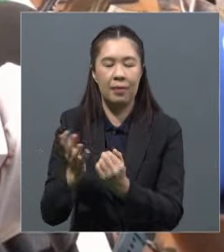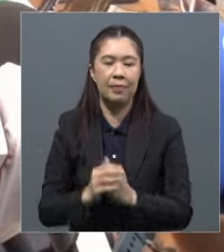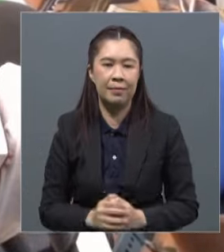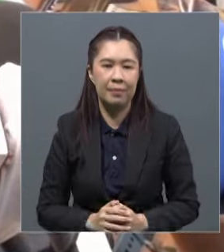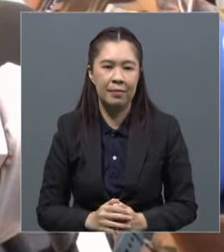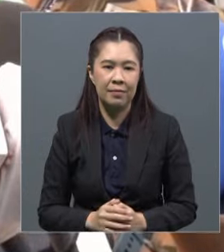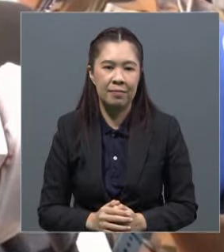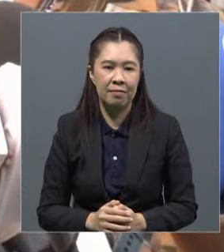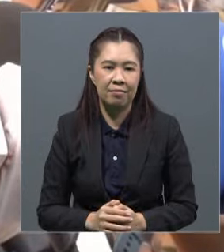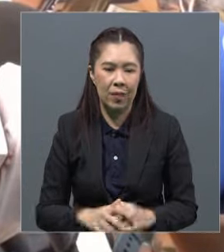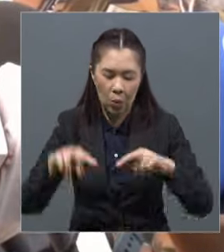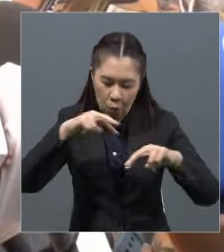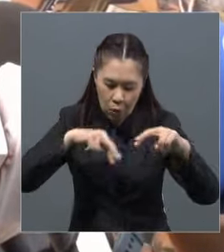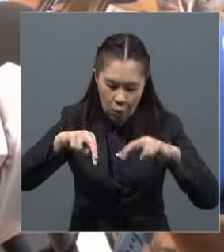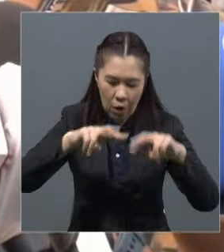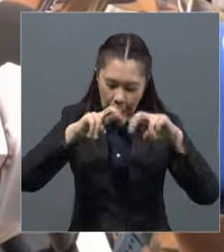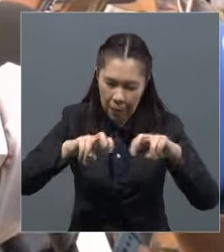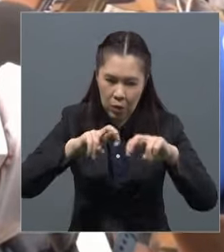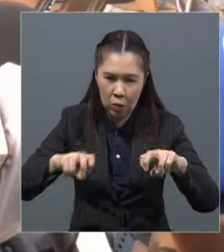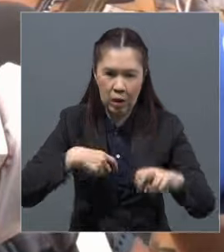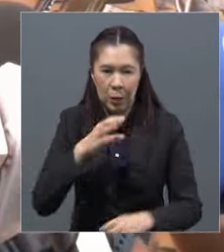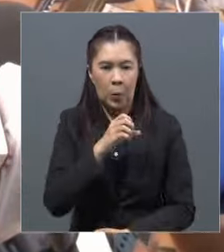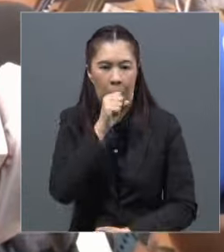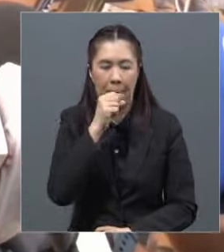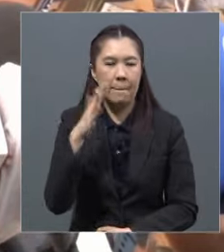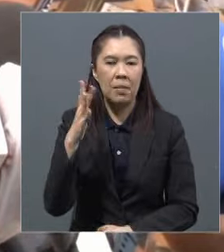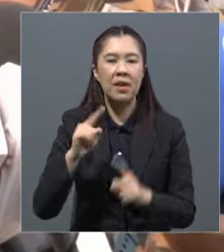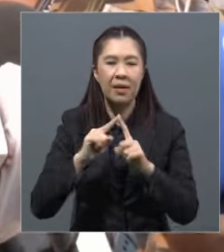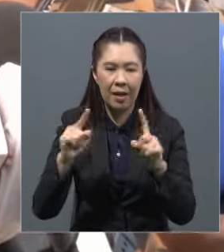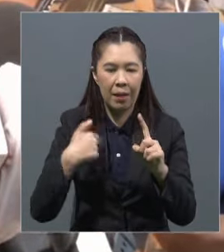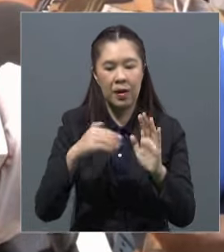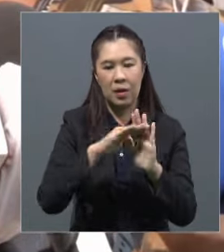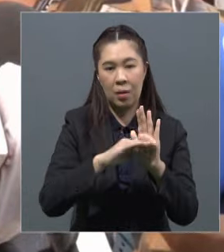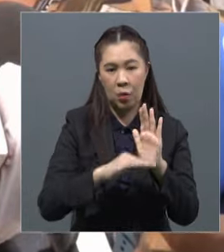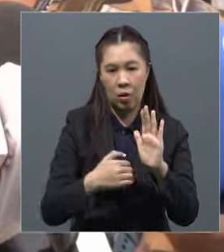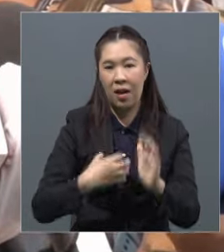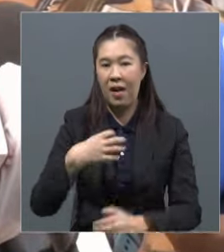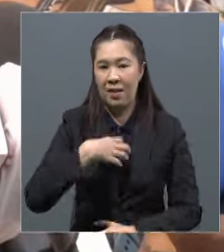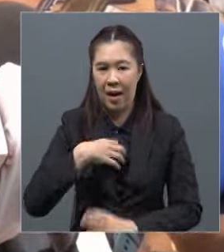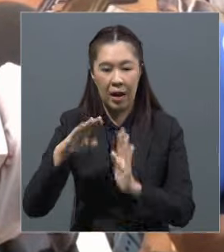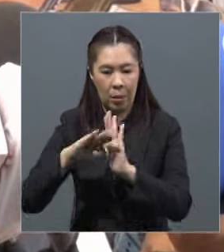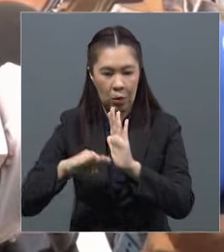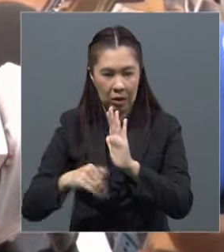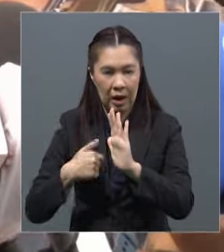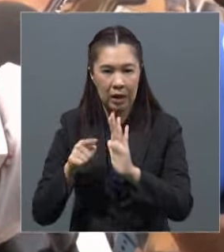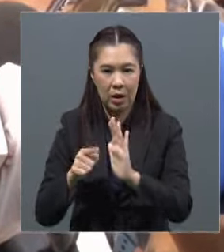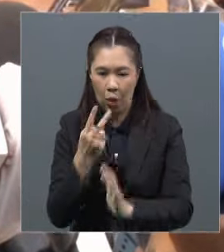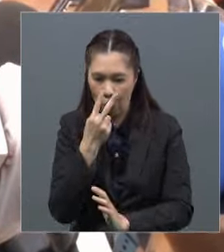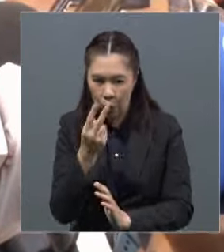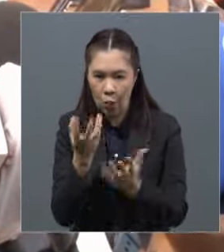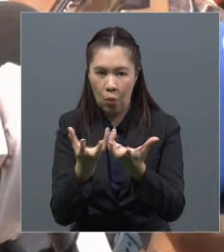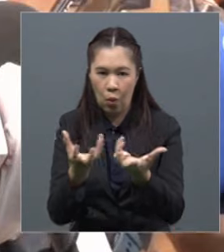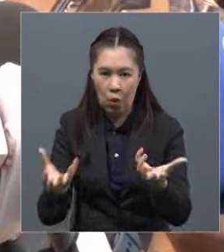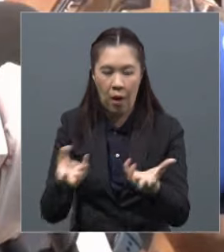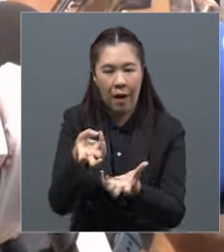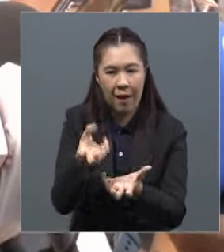ครับแล้วก็มาพิสูจน์ได้ผมไม่มีอะไรที่ต้องปิดบังแต่มันไม่ใช่กระบวนการแต่ว่าถ้าอยากจะมีกระบวนการเนี่ยเข้าไปปั๊บเนี่ยเวลาประมูลเนี่ยให้